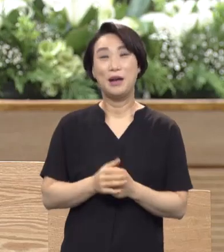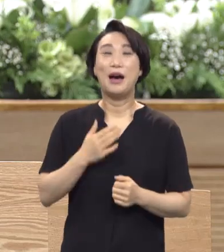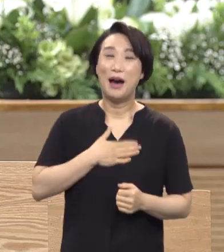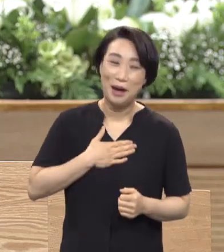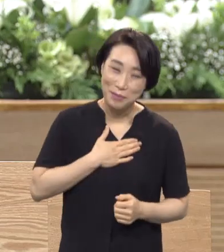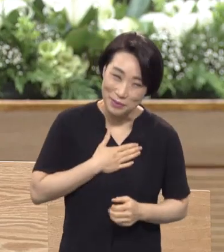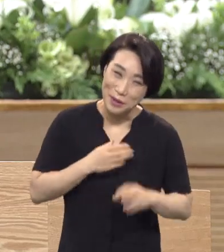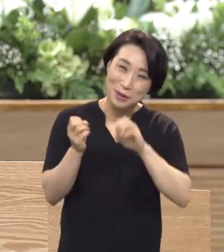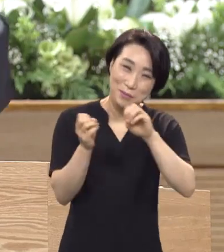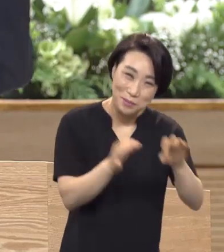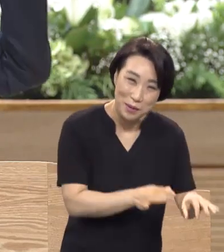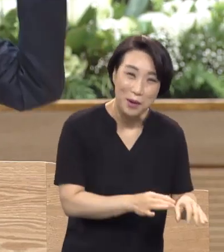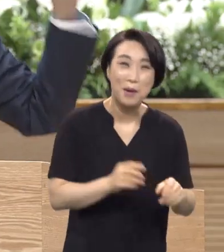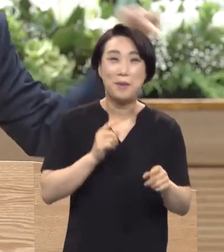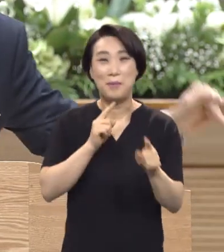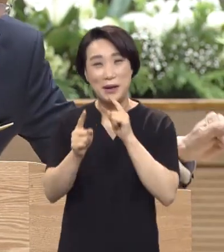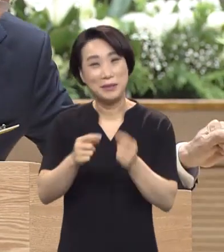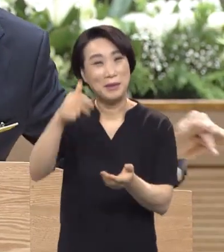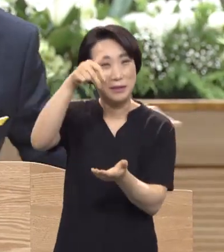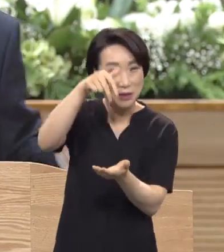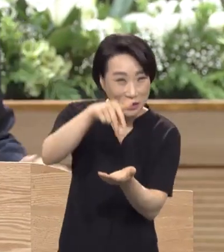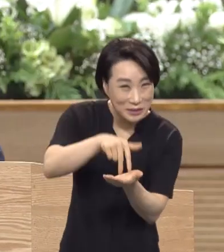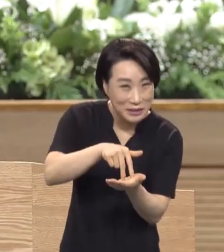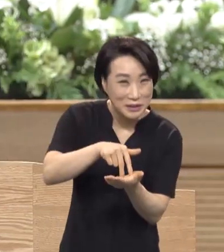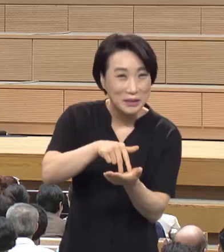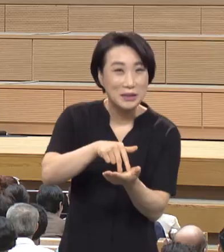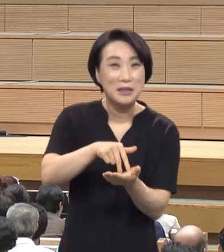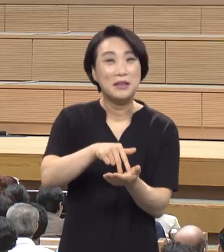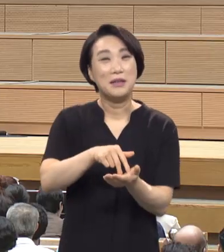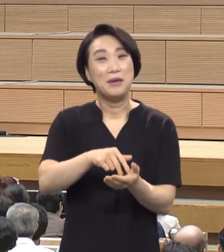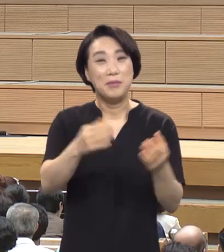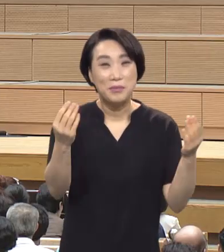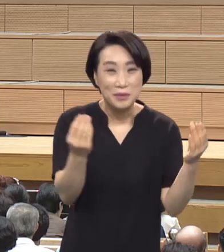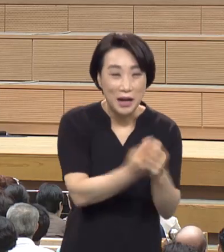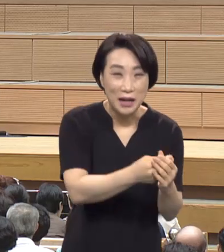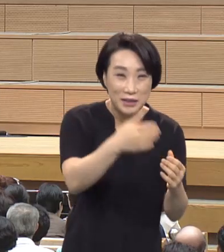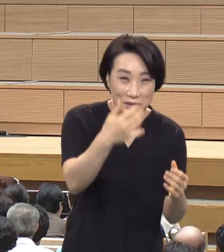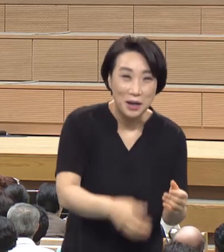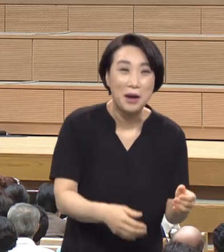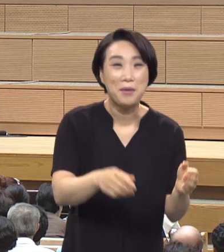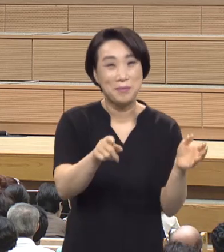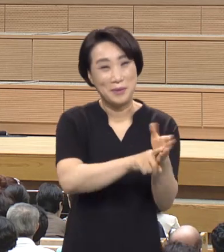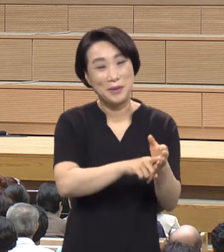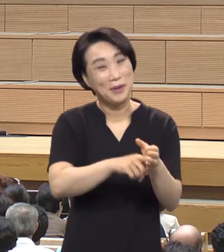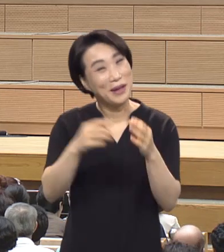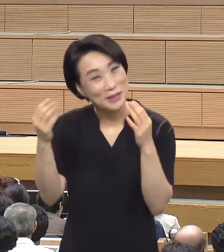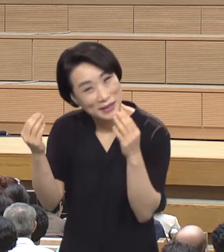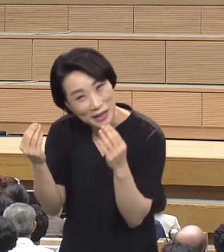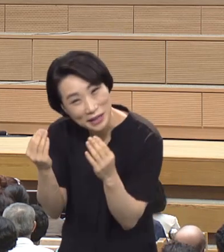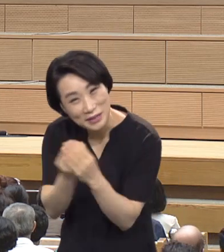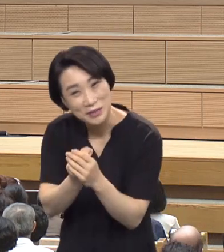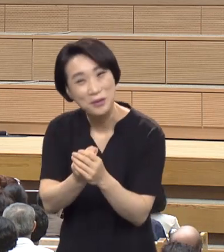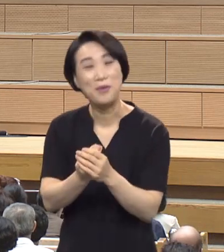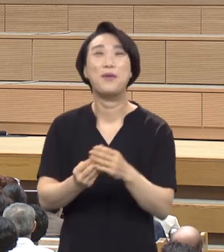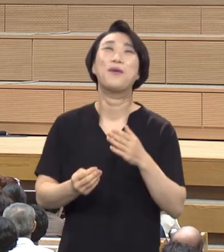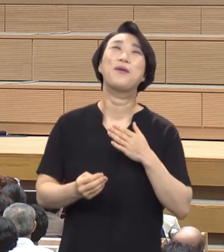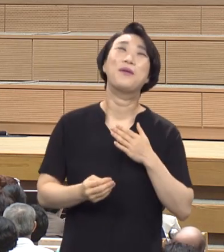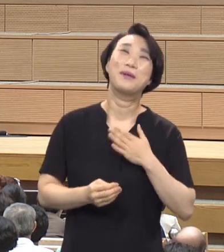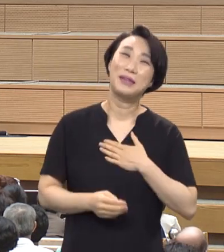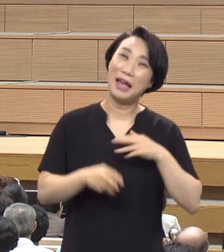감정을 버리고 말씀에 서니 불완전한 믿음